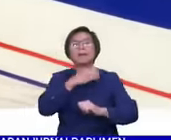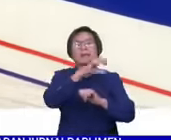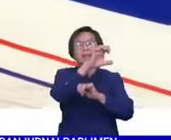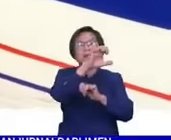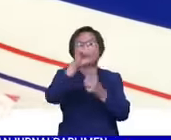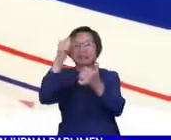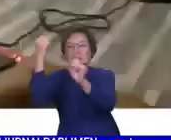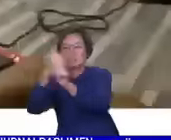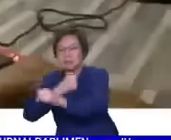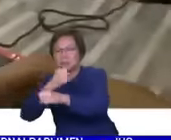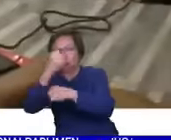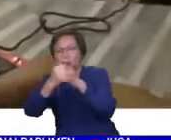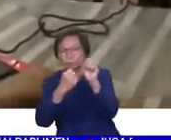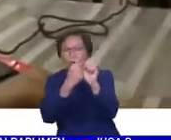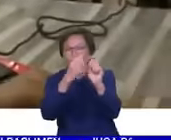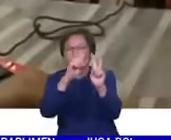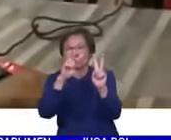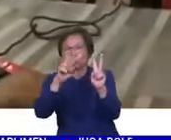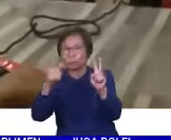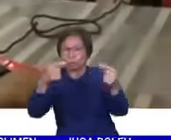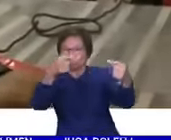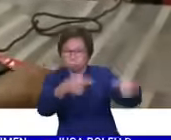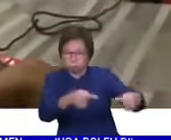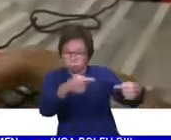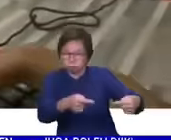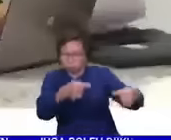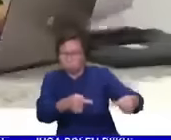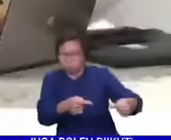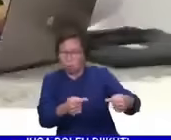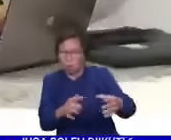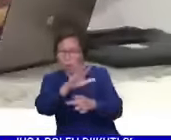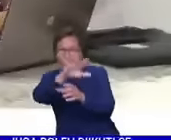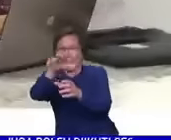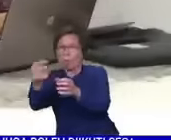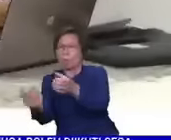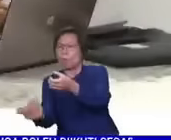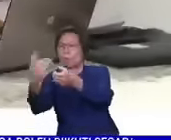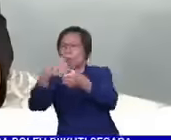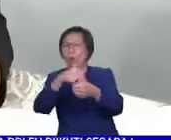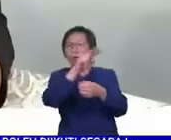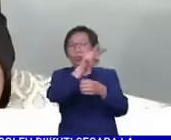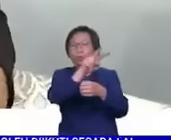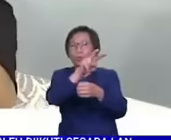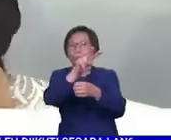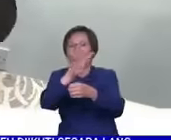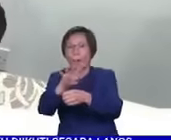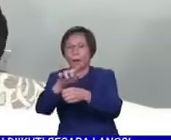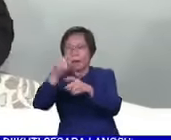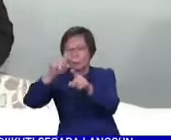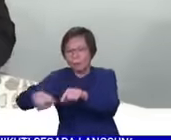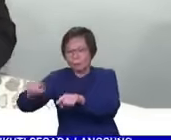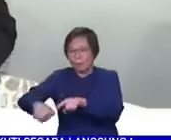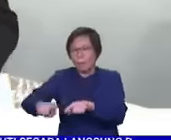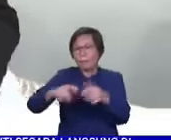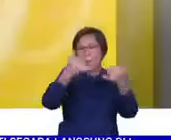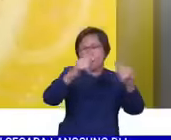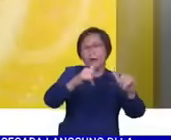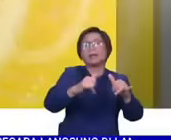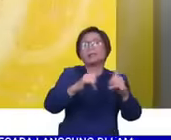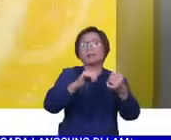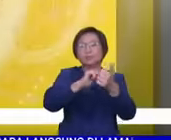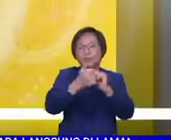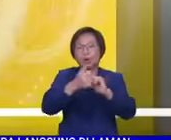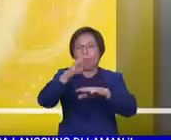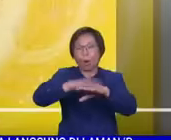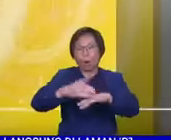challenge 2021 pertandingan tersebut bahkan melibatkan 24 jenis permainan sukan dalam talian